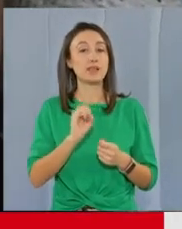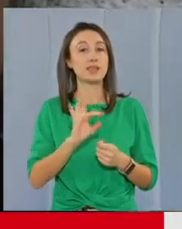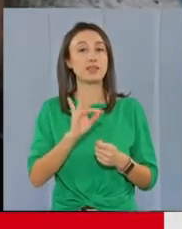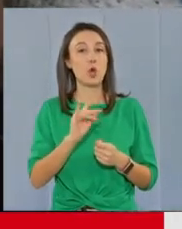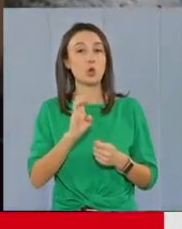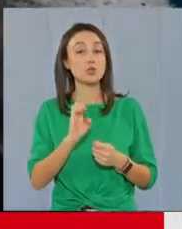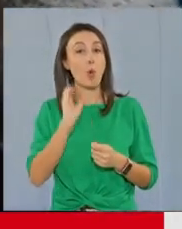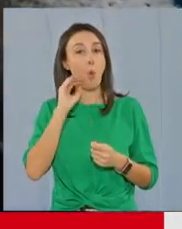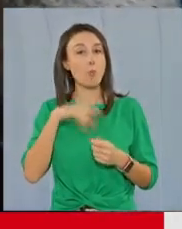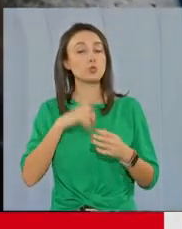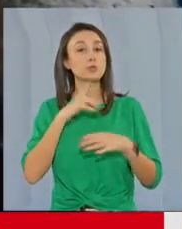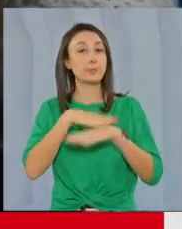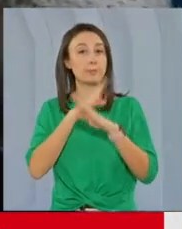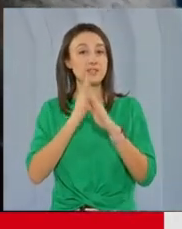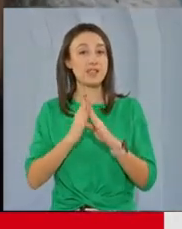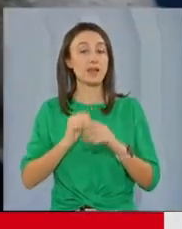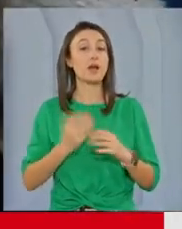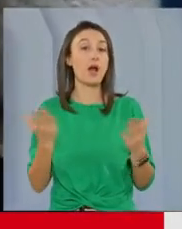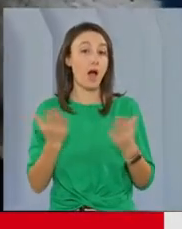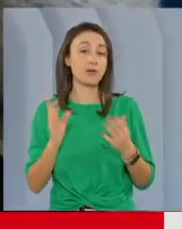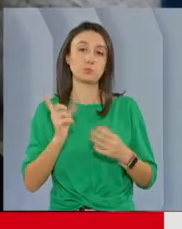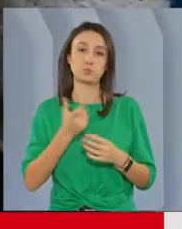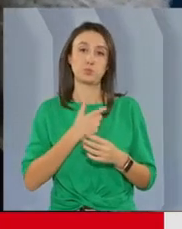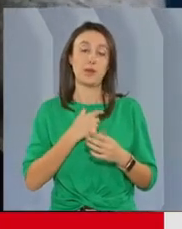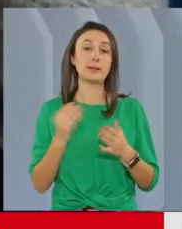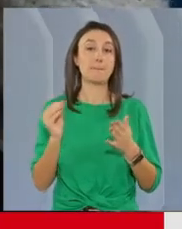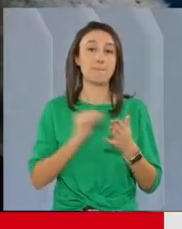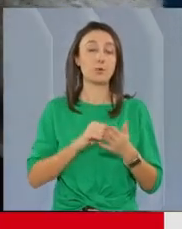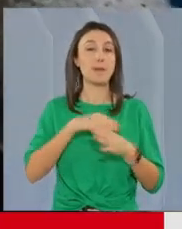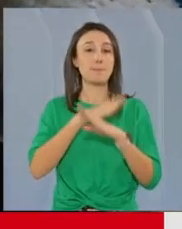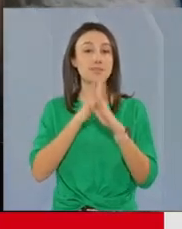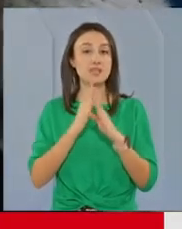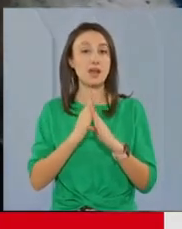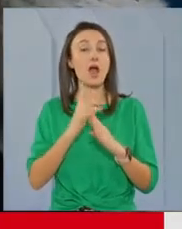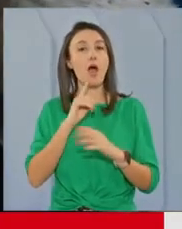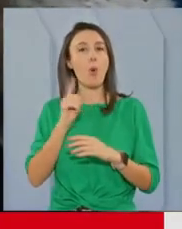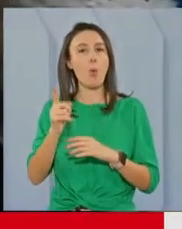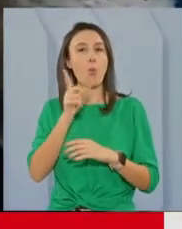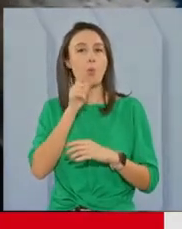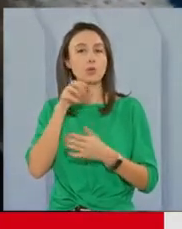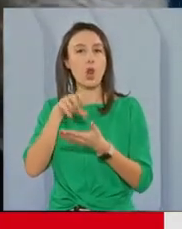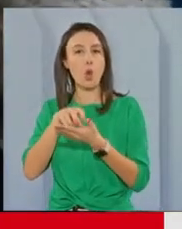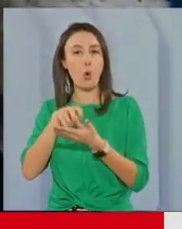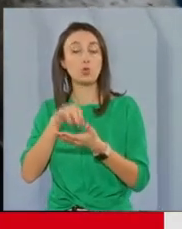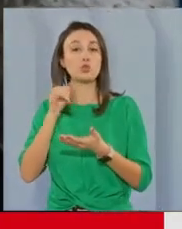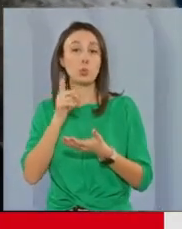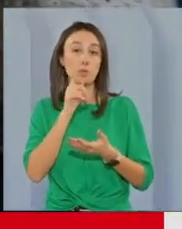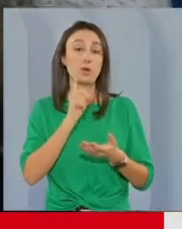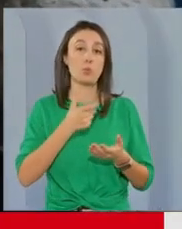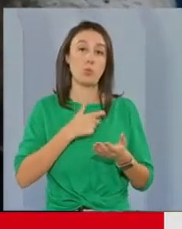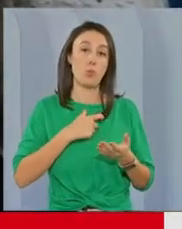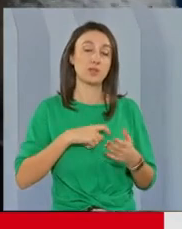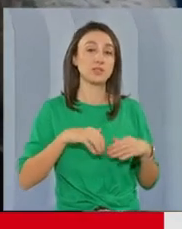omul bisericesc care poate pune biserica acolo unde este locul și unde poate